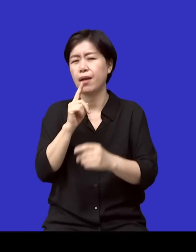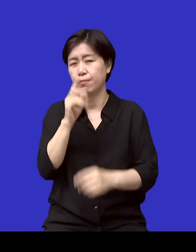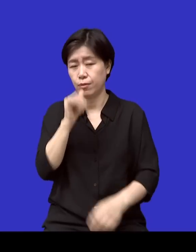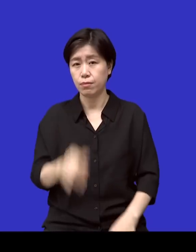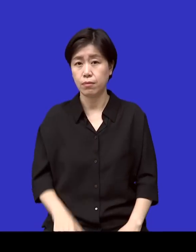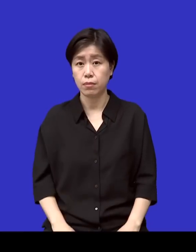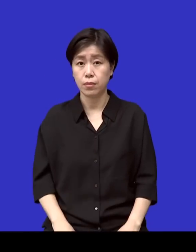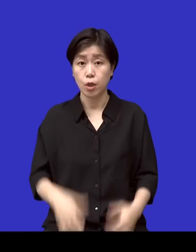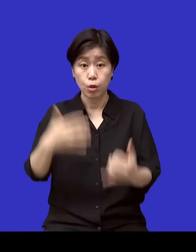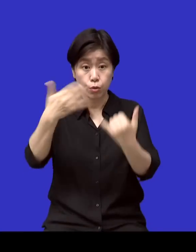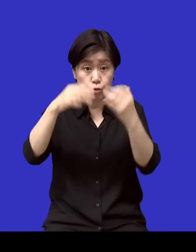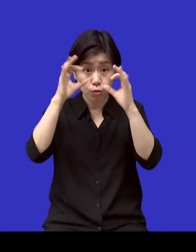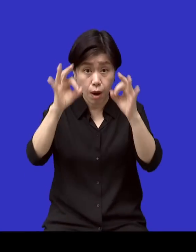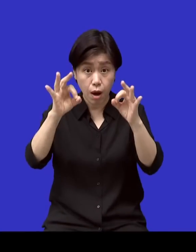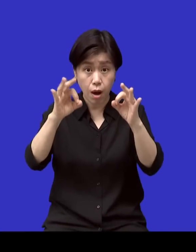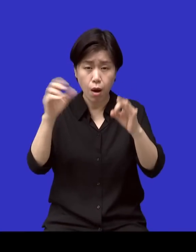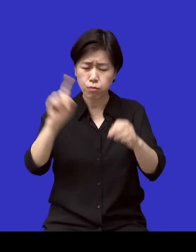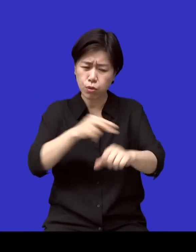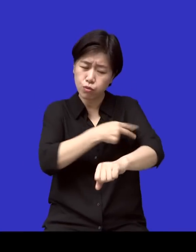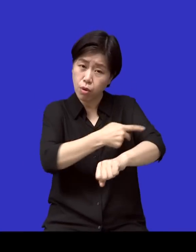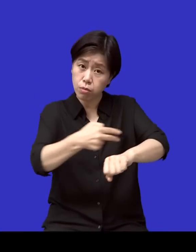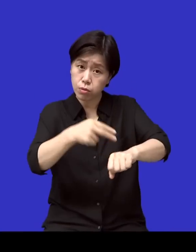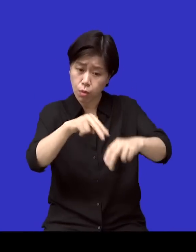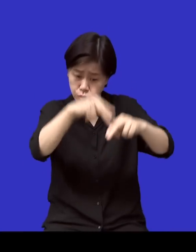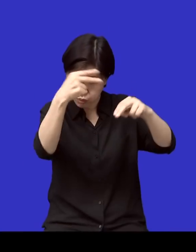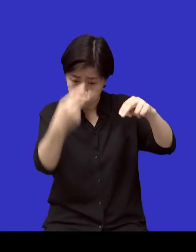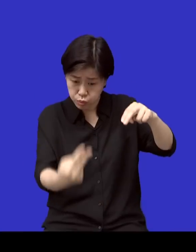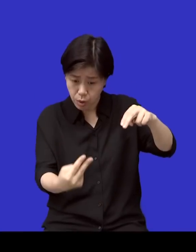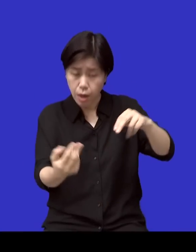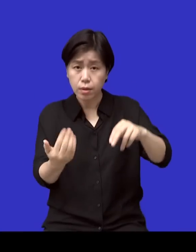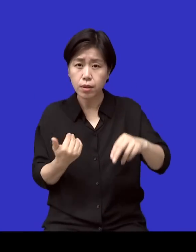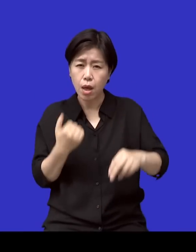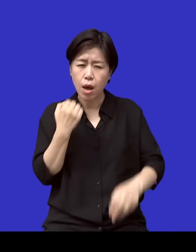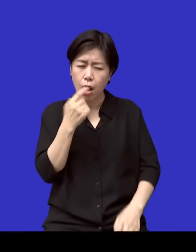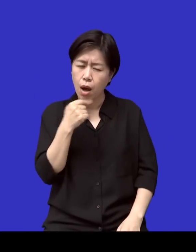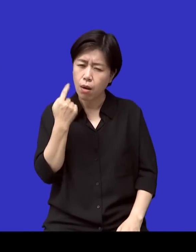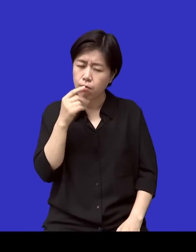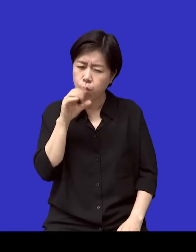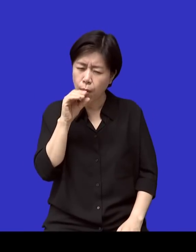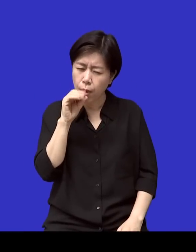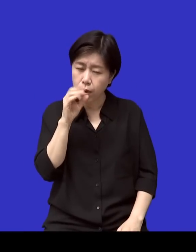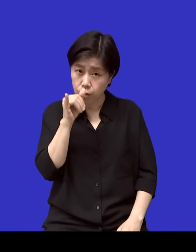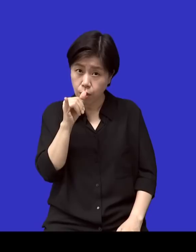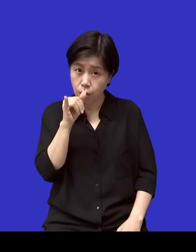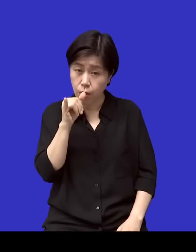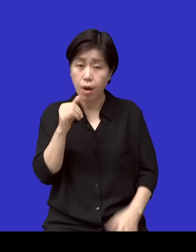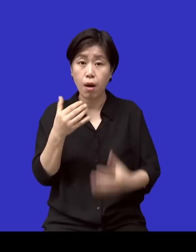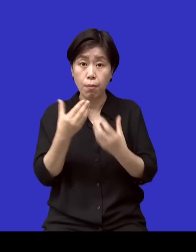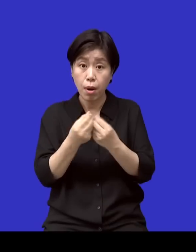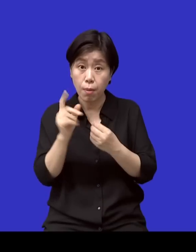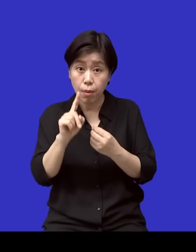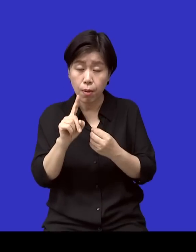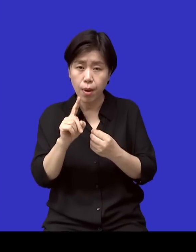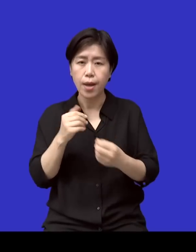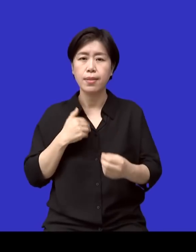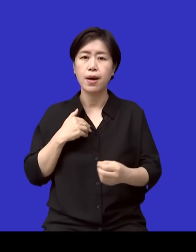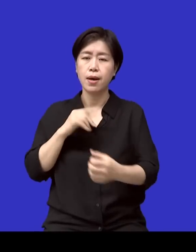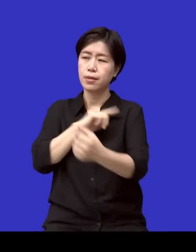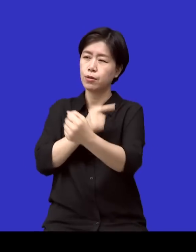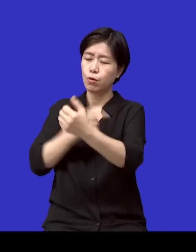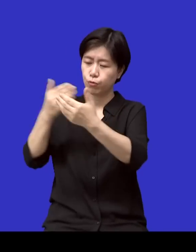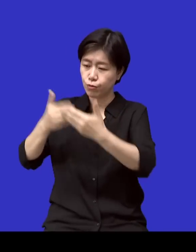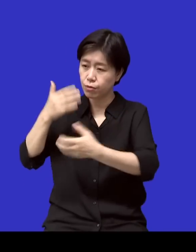어떤 수영 선수가 점프를 하기 전에 계속 입으로 뭔가 중얼거리는데 그 음성을 확대했더니 내게 능력 주시는 자 안에서 무엇이든지 할 수 있다는